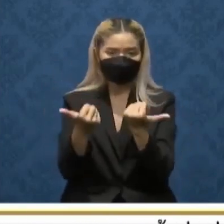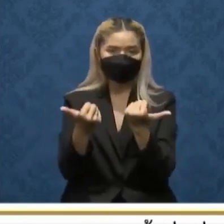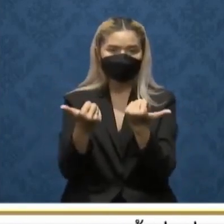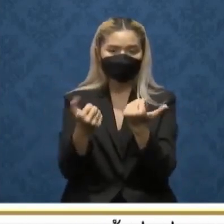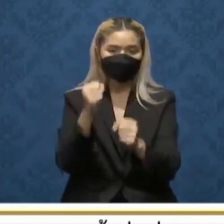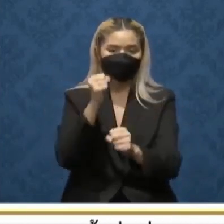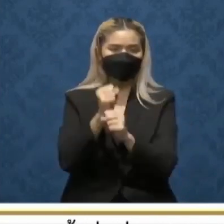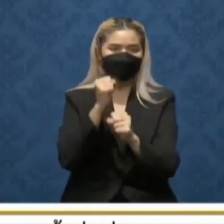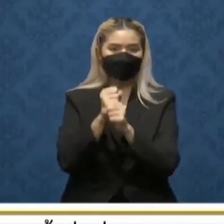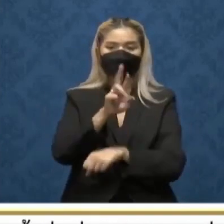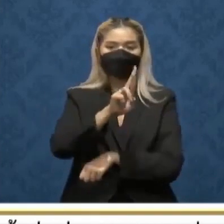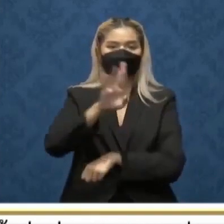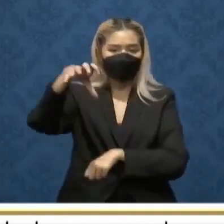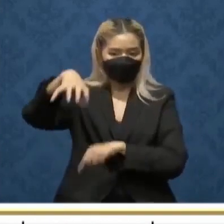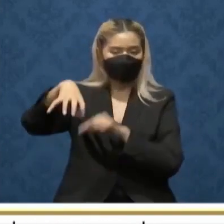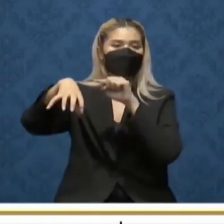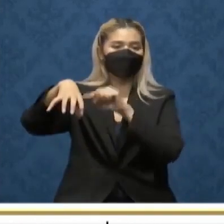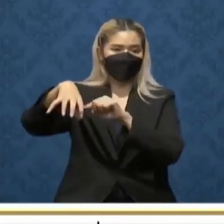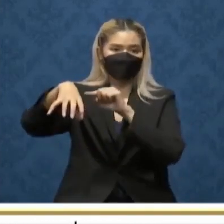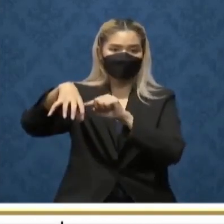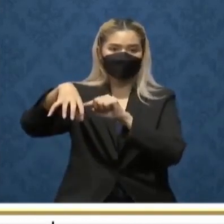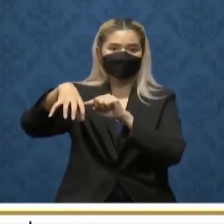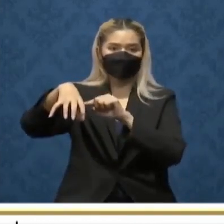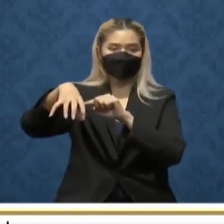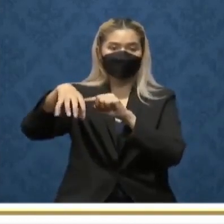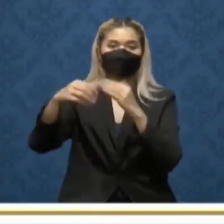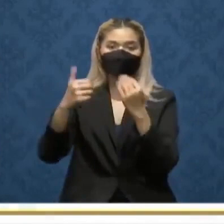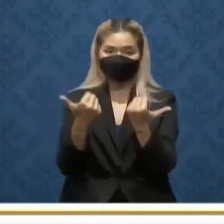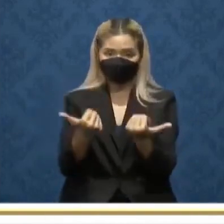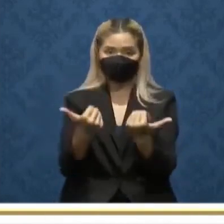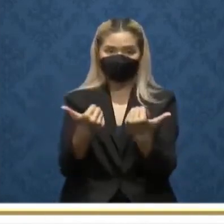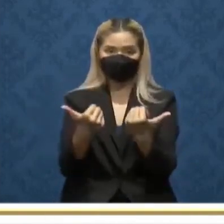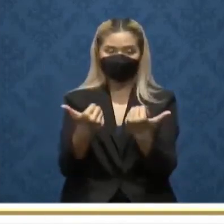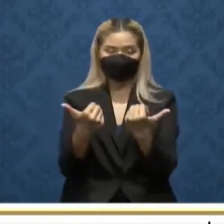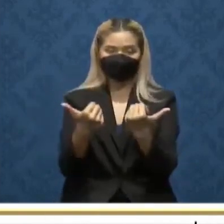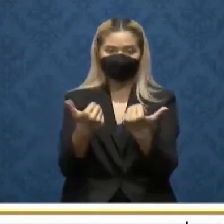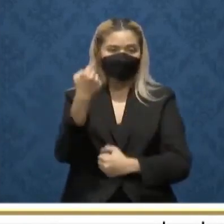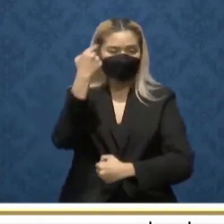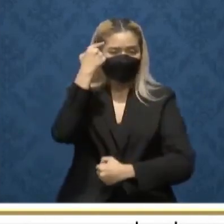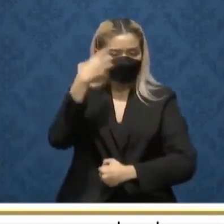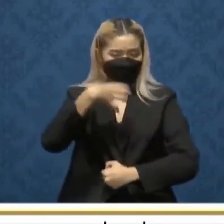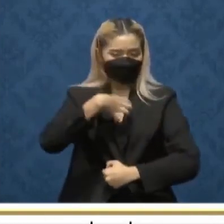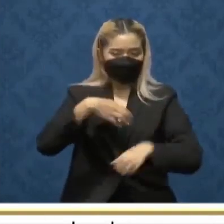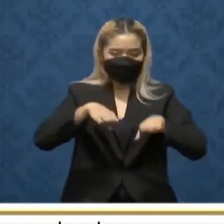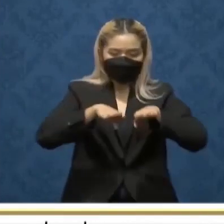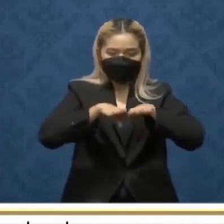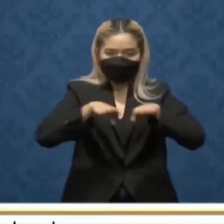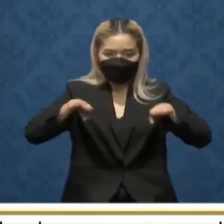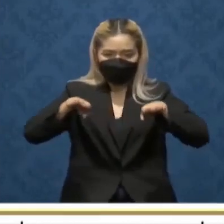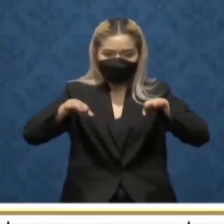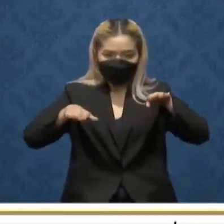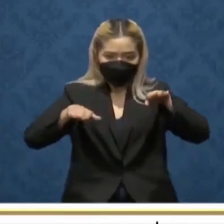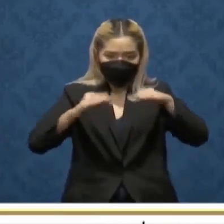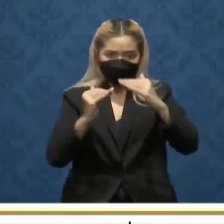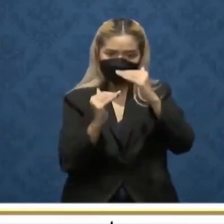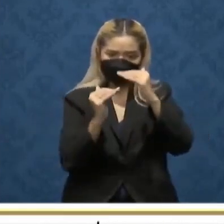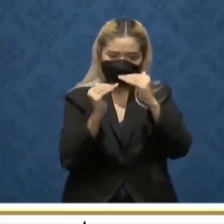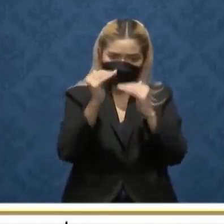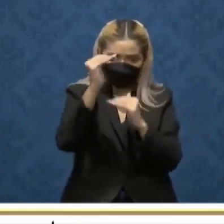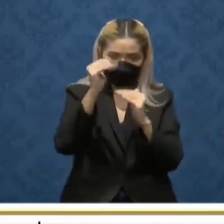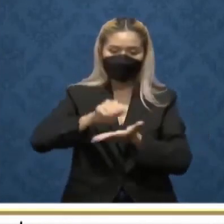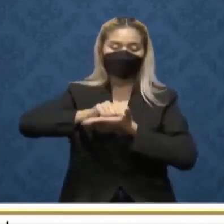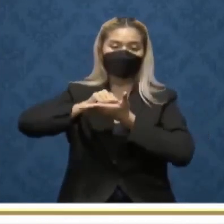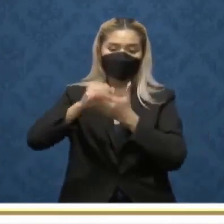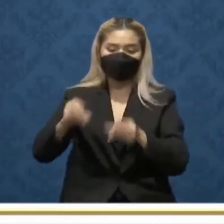ที่เรียกว่ารัฐสภาสำนักงานเลขาธิการสามารถมีขีดสมรรถนะสูงและสามารถบริการประชาชนและบริ